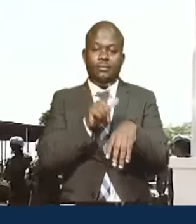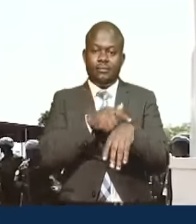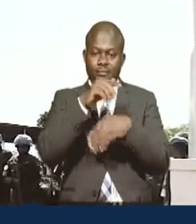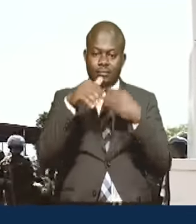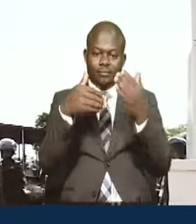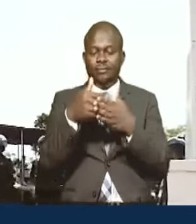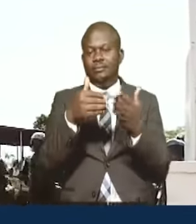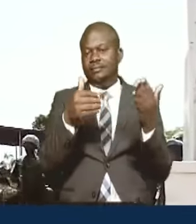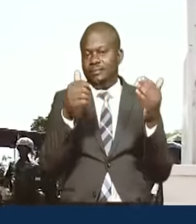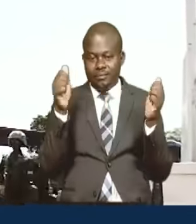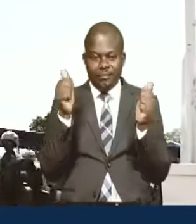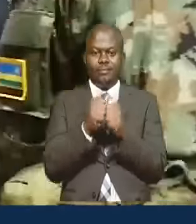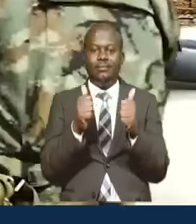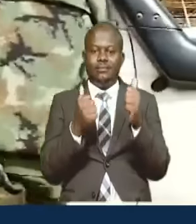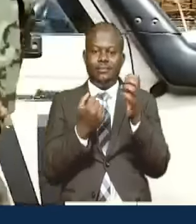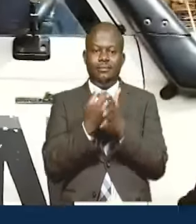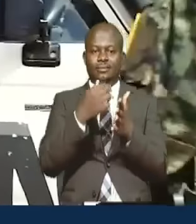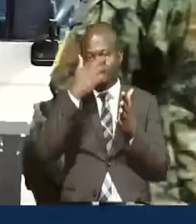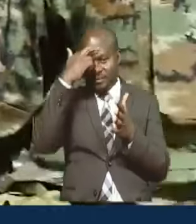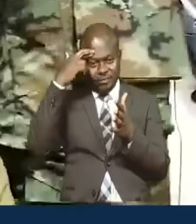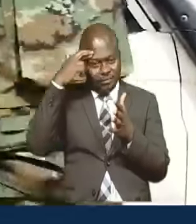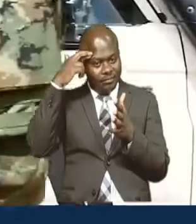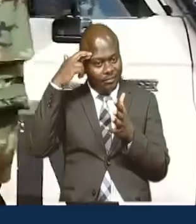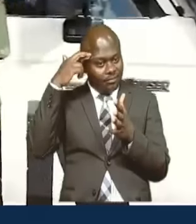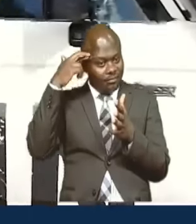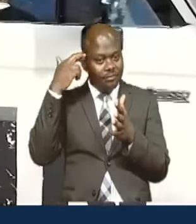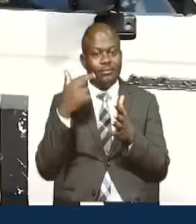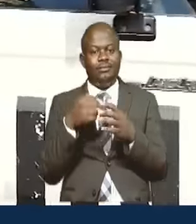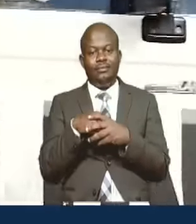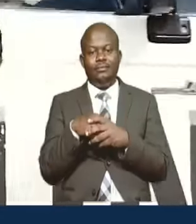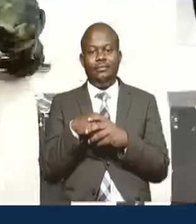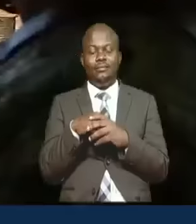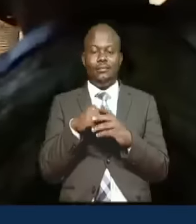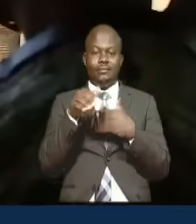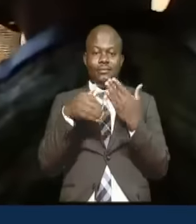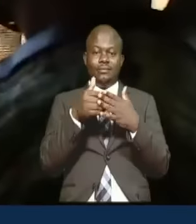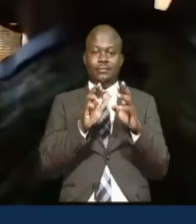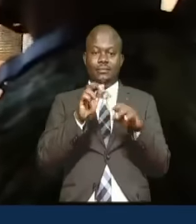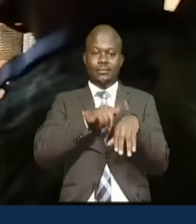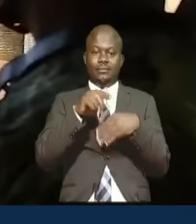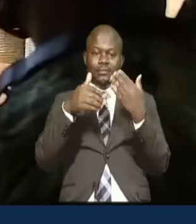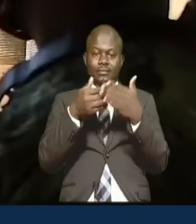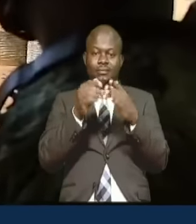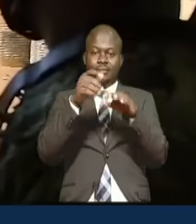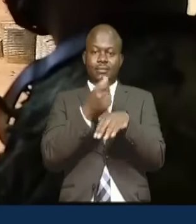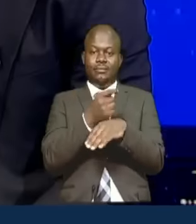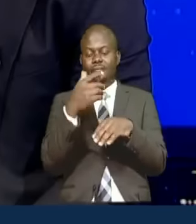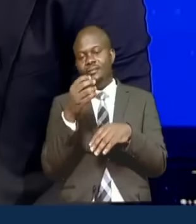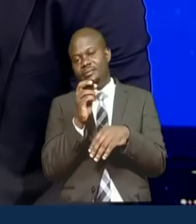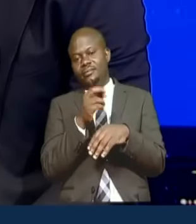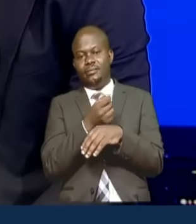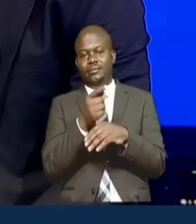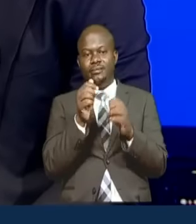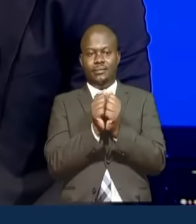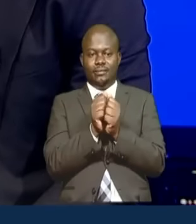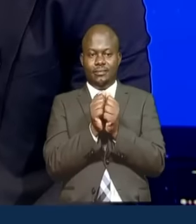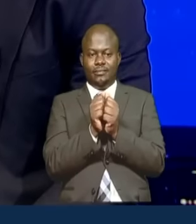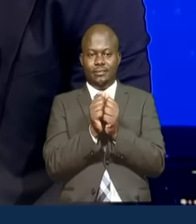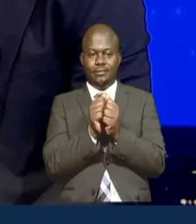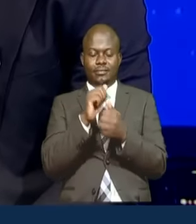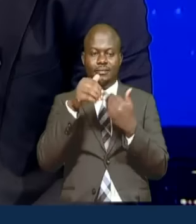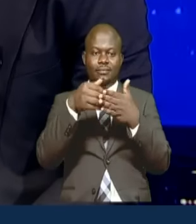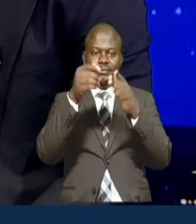cyose havutse impamvu runaka mwabibonye baba bari ready igihe cyose ngo bagere mu minota itanu cyangwa icumi twabashije